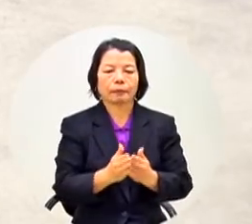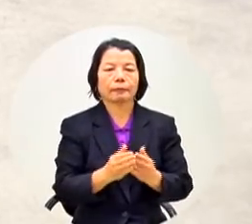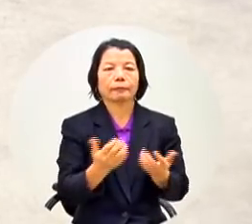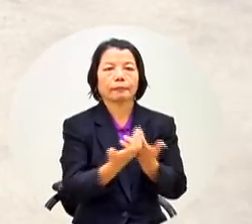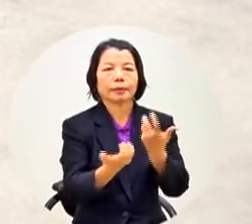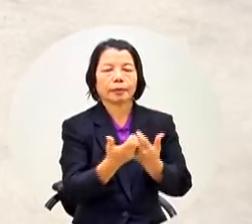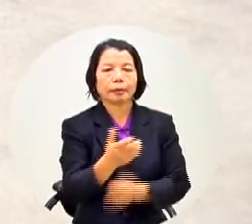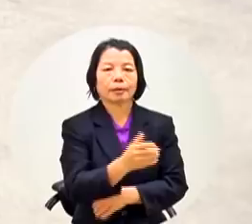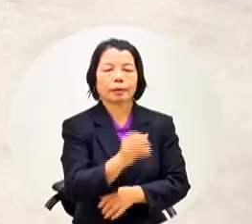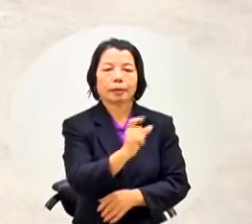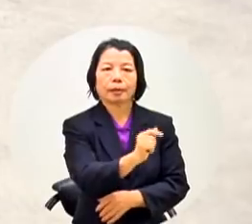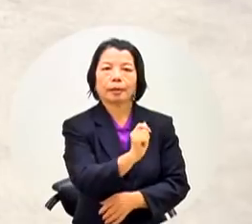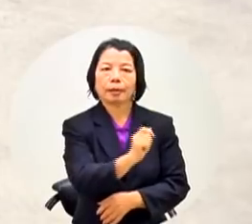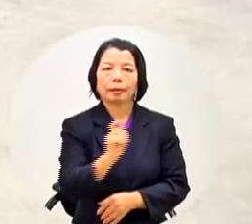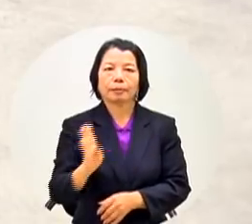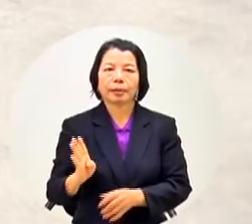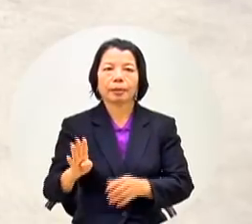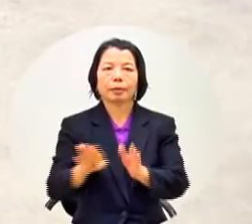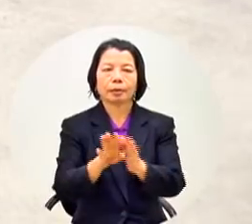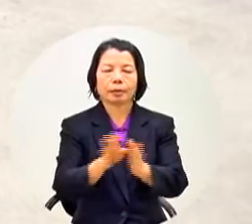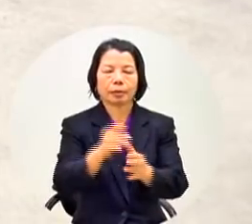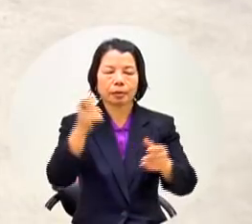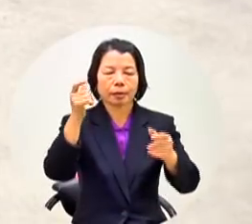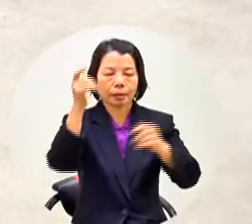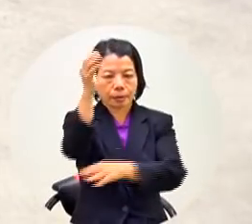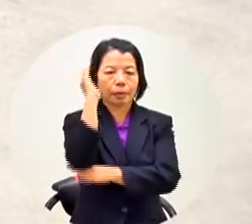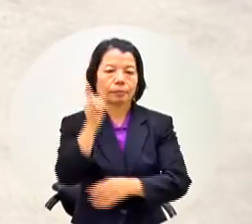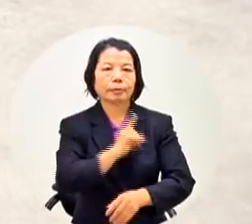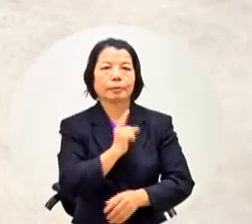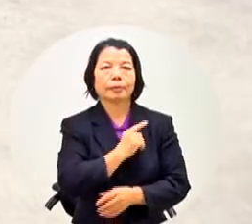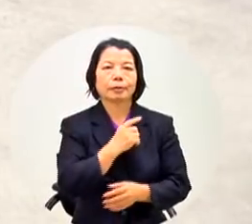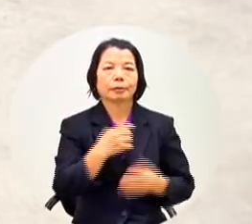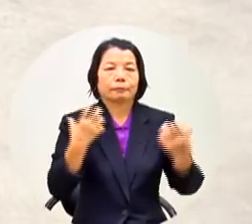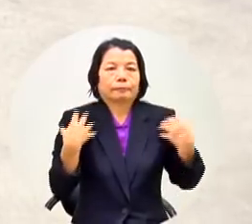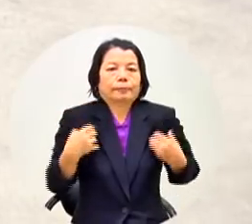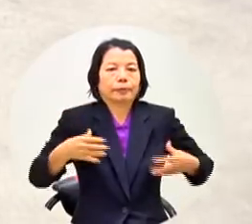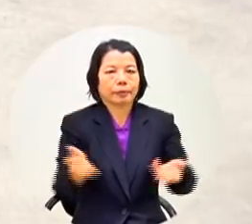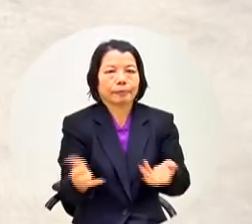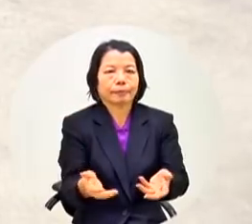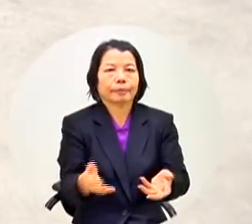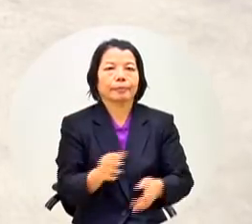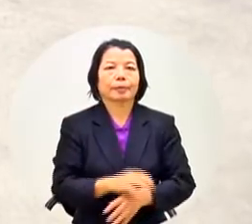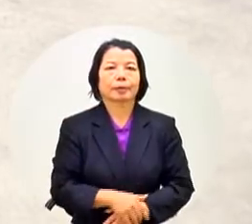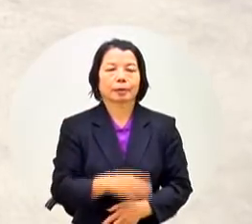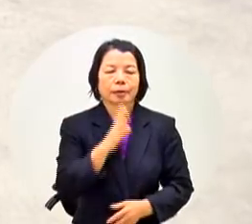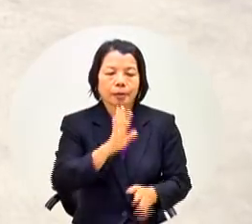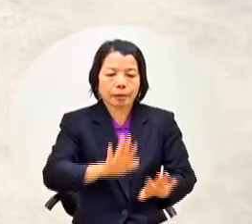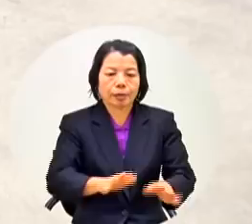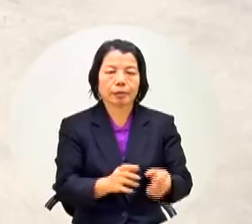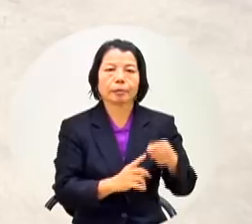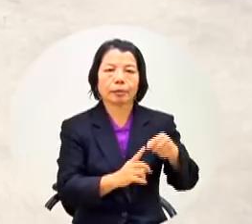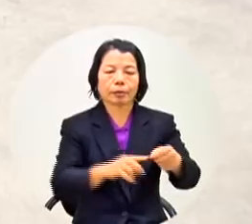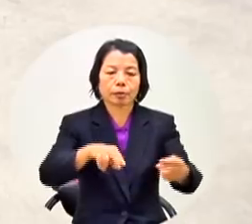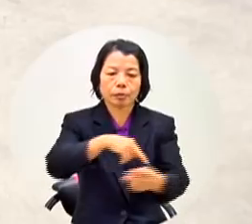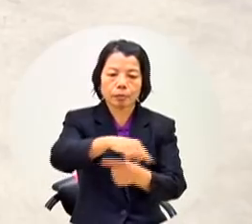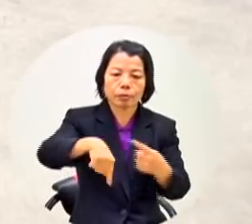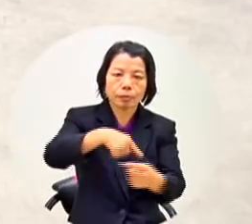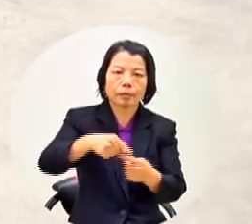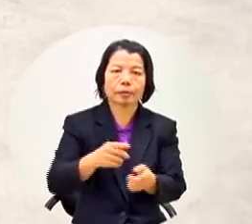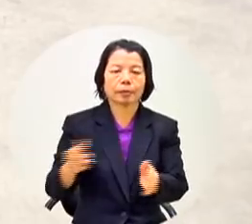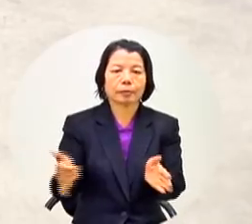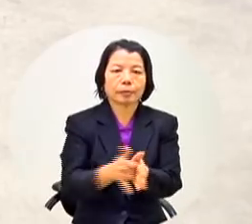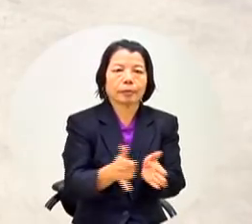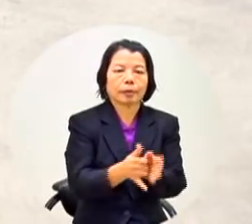自办一个新建，整个有37个候车站，那其中会转乘的台铁跟捷运，那设置